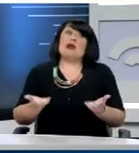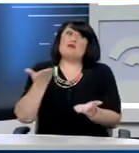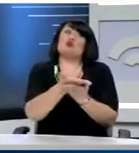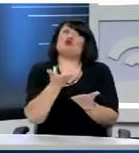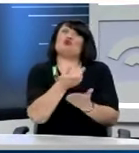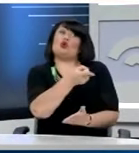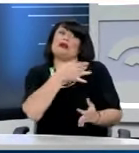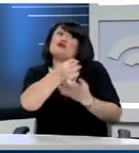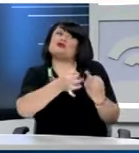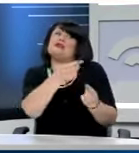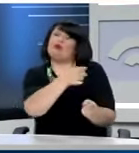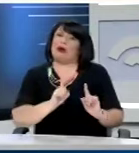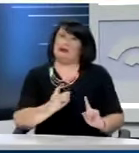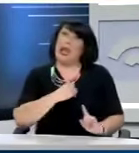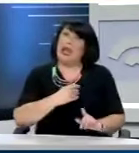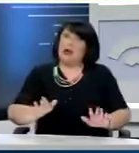προτείνουν.